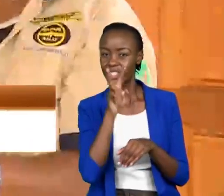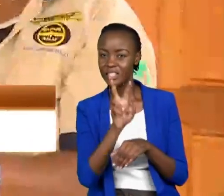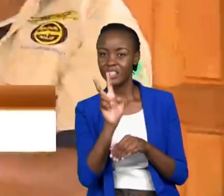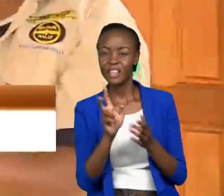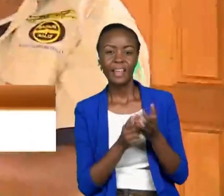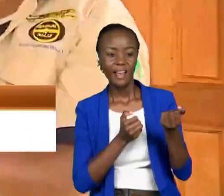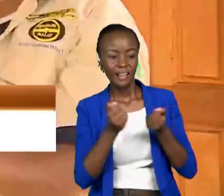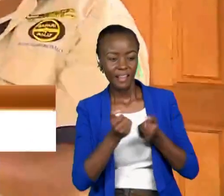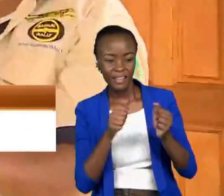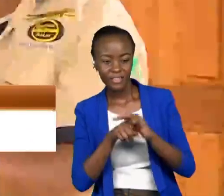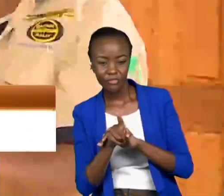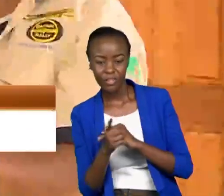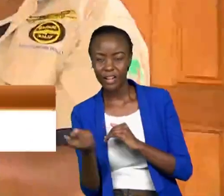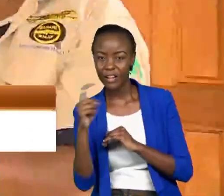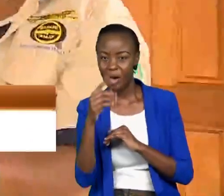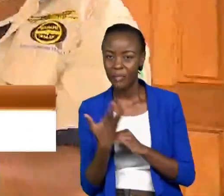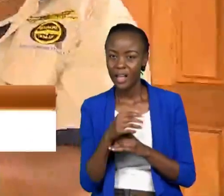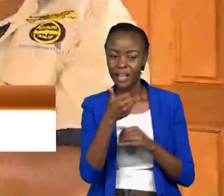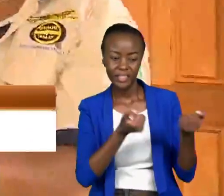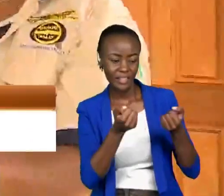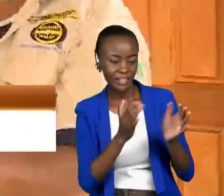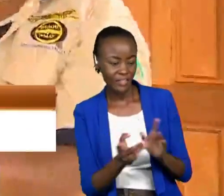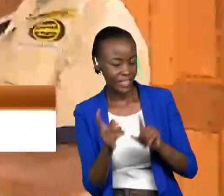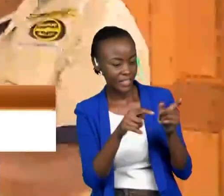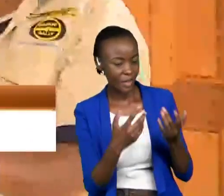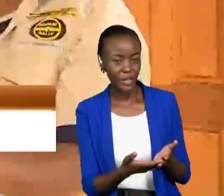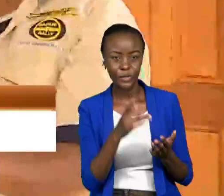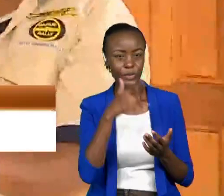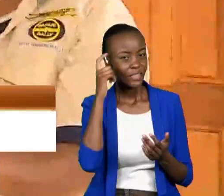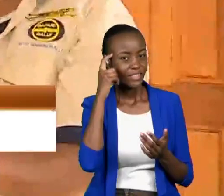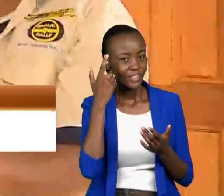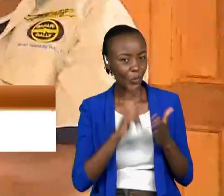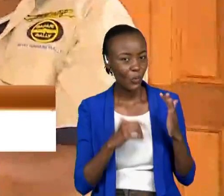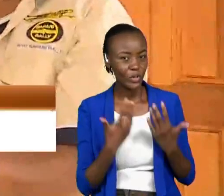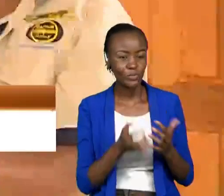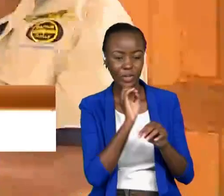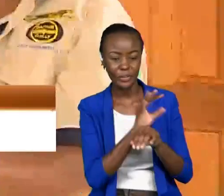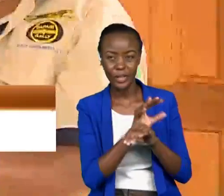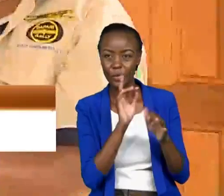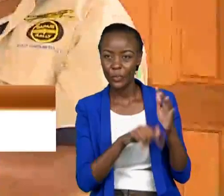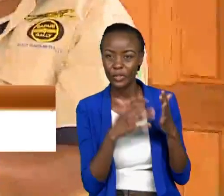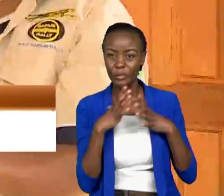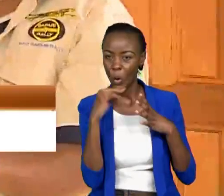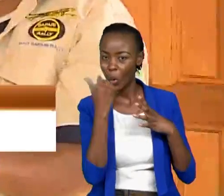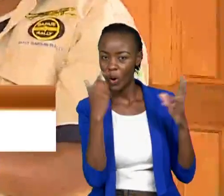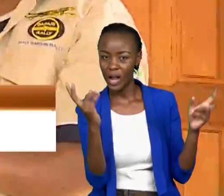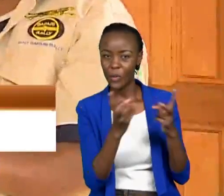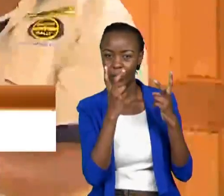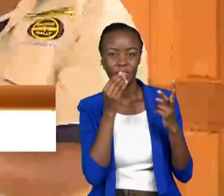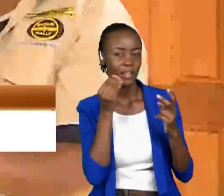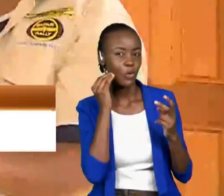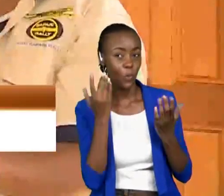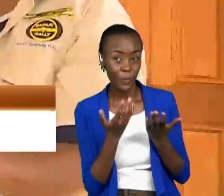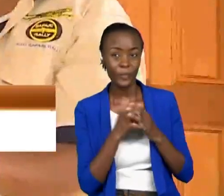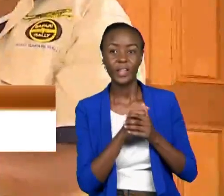magari zinaingia, tumeona pia madereva wengine wanaingia. Sasa sijui una yepi kuwaeleza mashabiki ambao watakuwa natazama kwa runinga kule nyumbani na